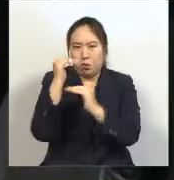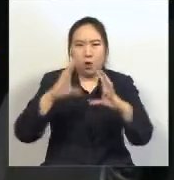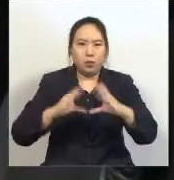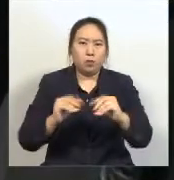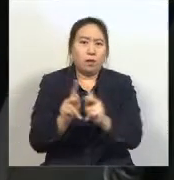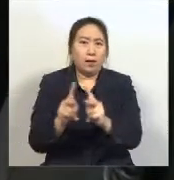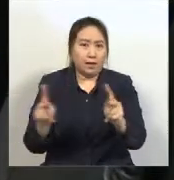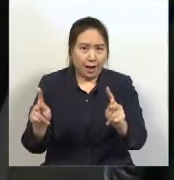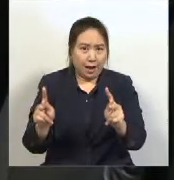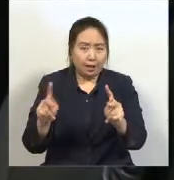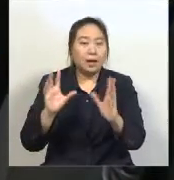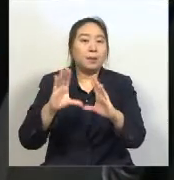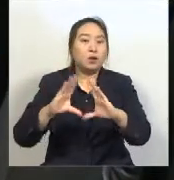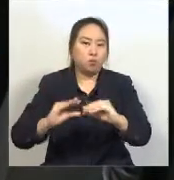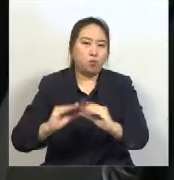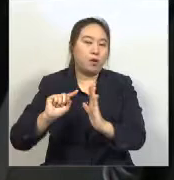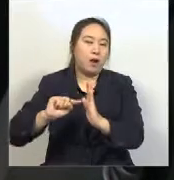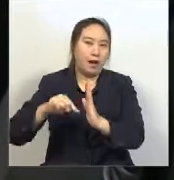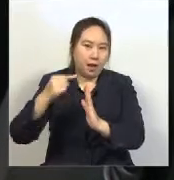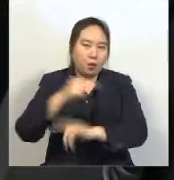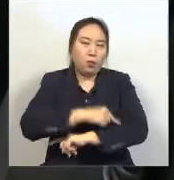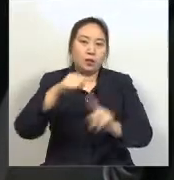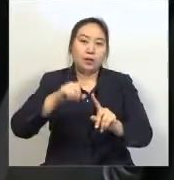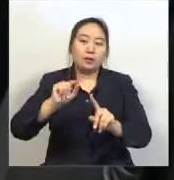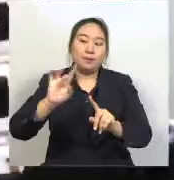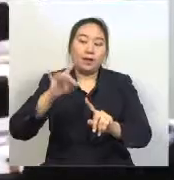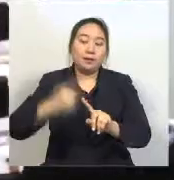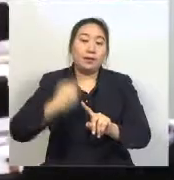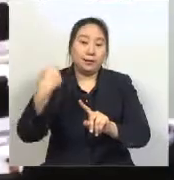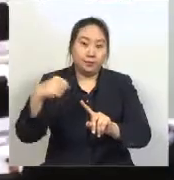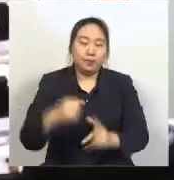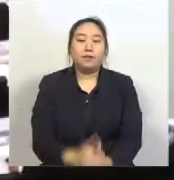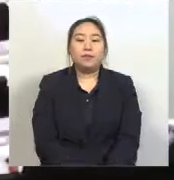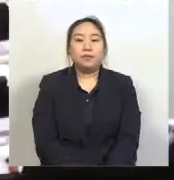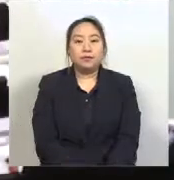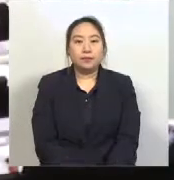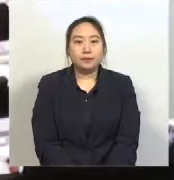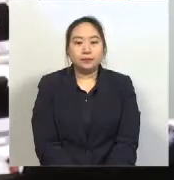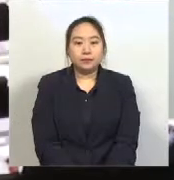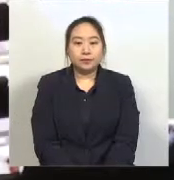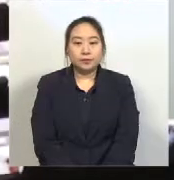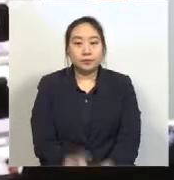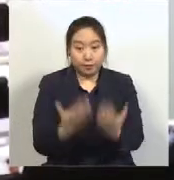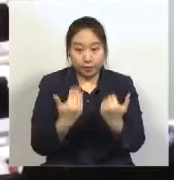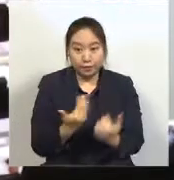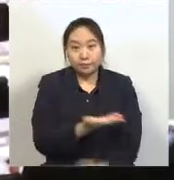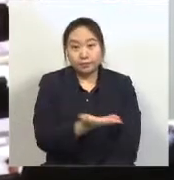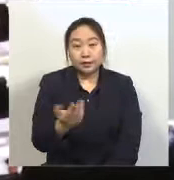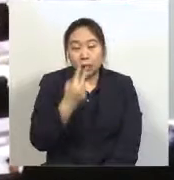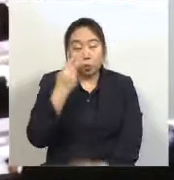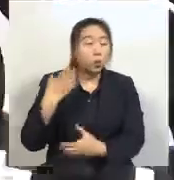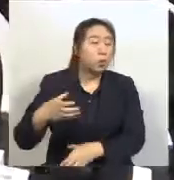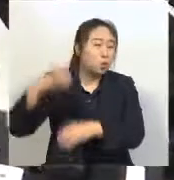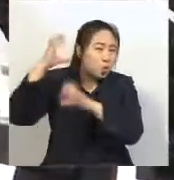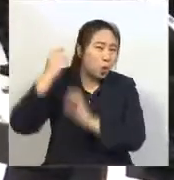ประชุมคณะกรรมการครั้งแรกในวันที่28ตุลาคมนี้เราจะพาคุณผู้ชมย้อนไปที่ภ